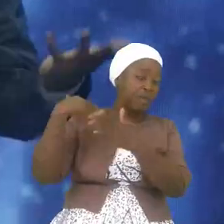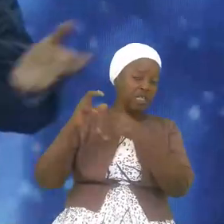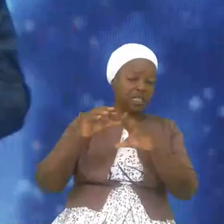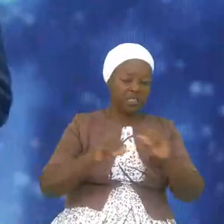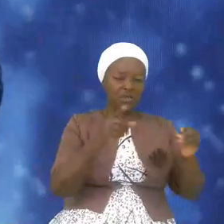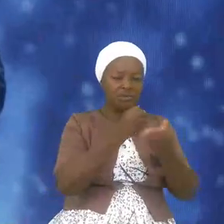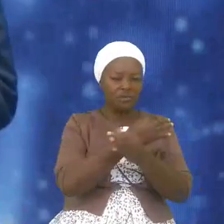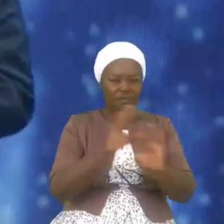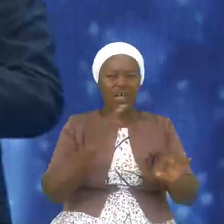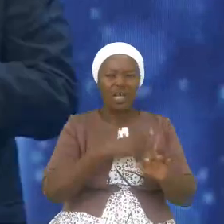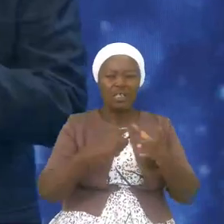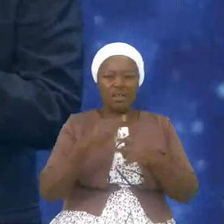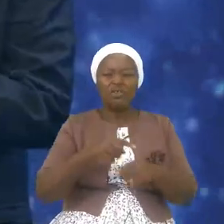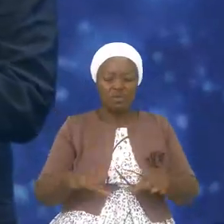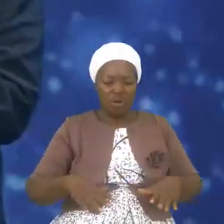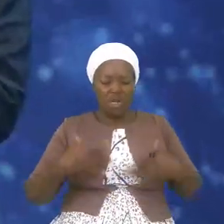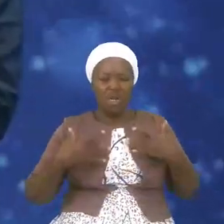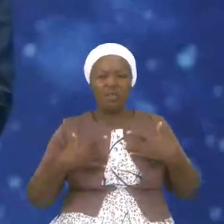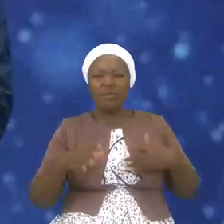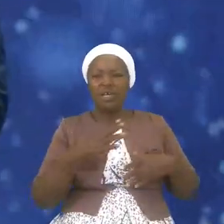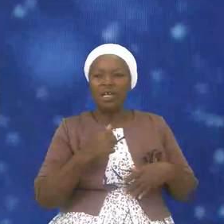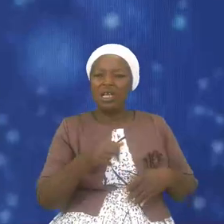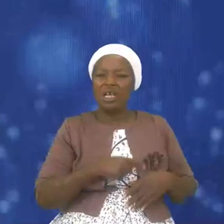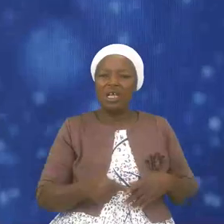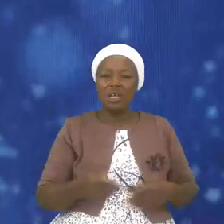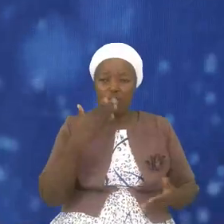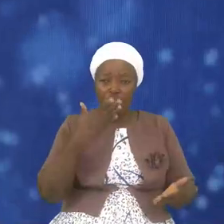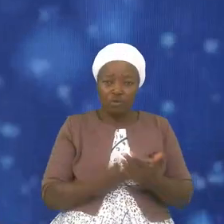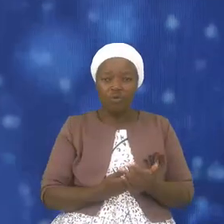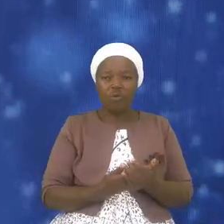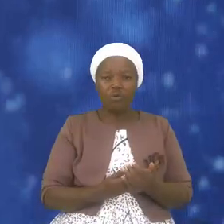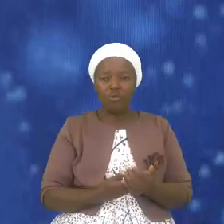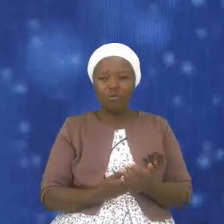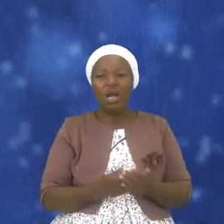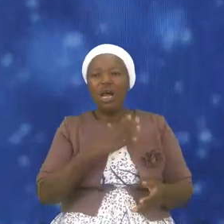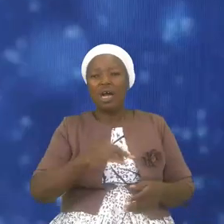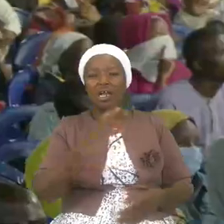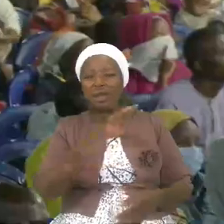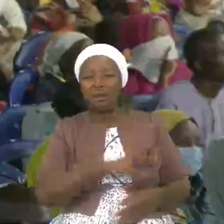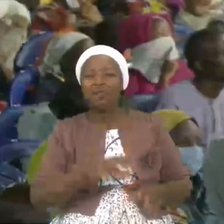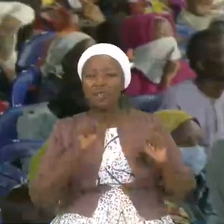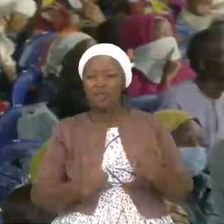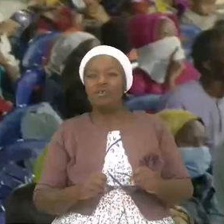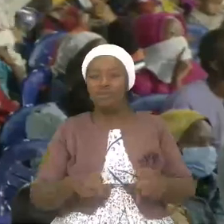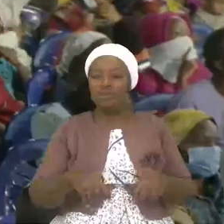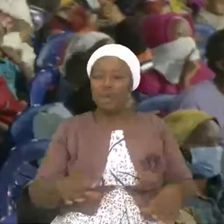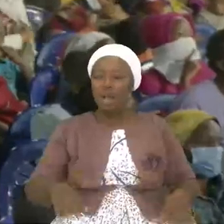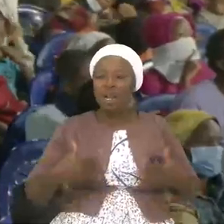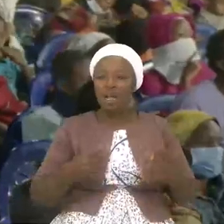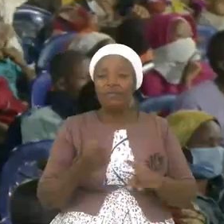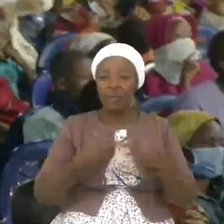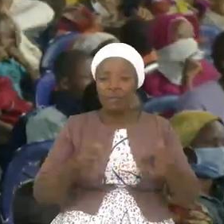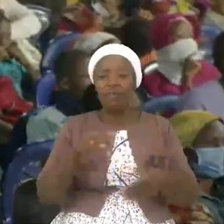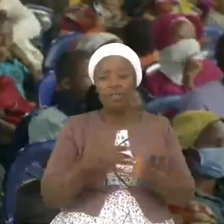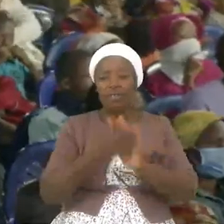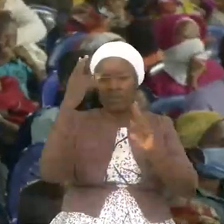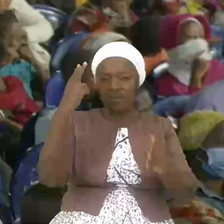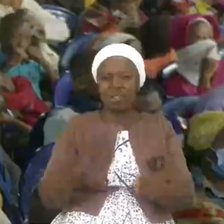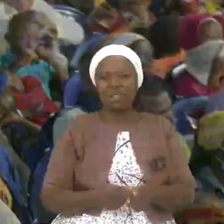va t'affranchir. Et tu vivras, tu mèneras une vie profitable à partir de maintenant dans ta vie. Au nom